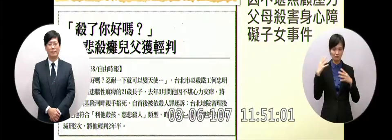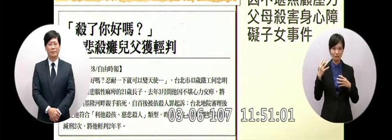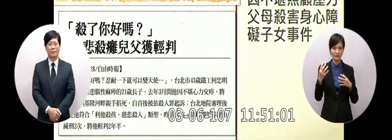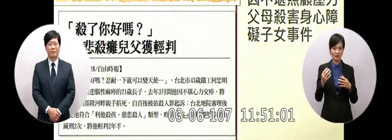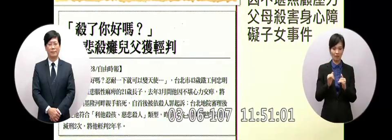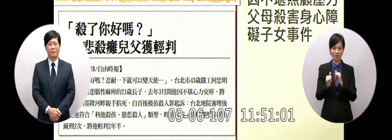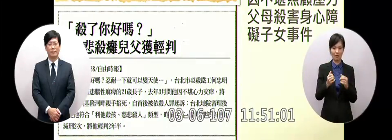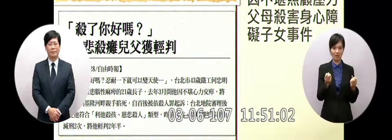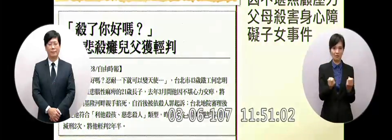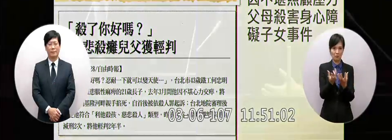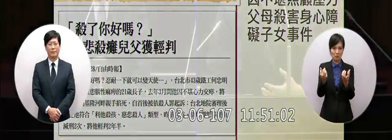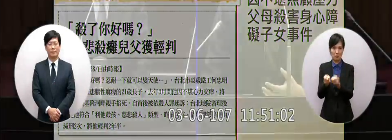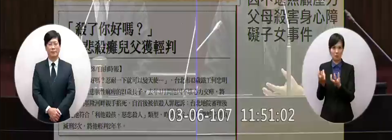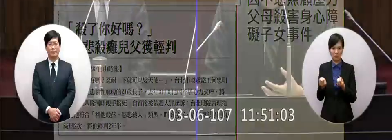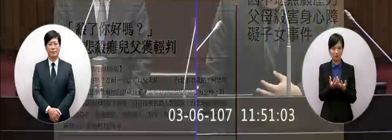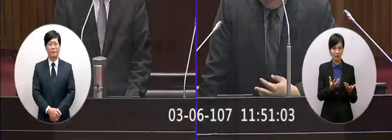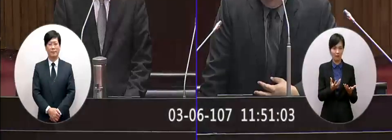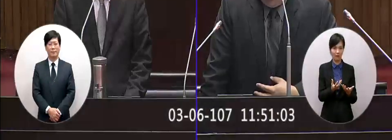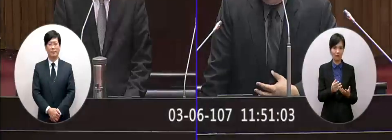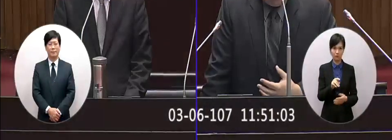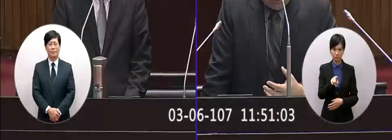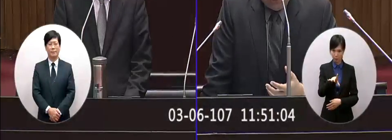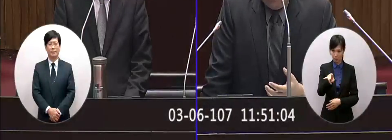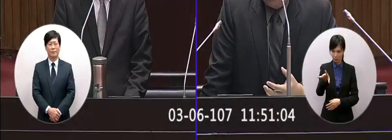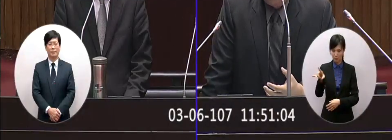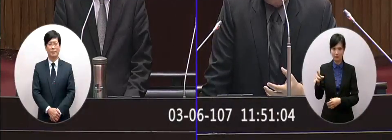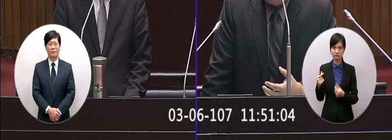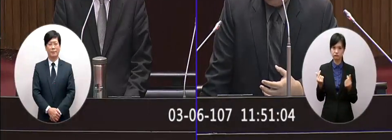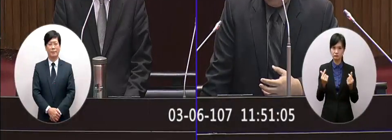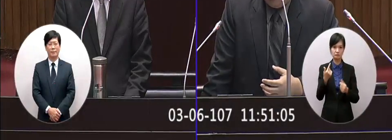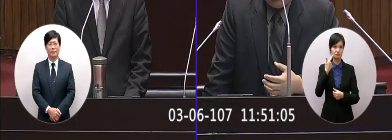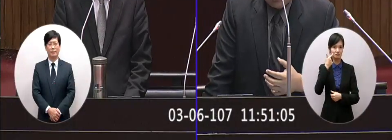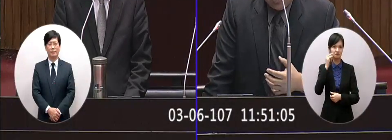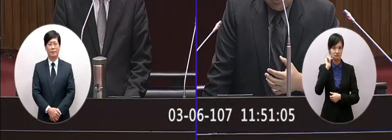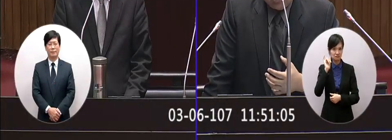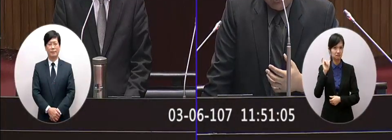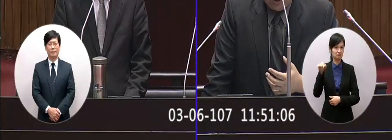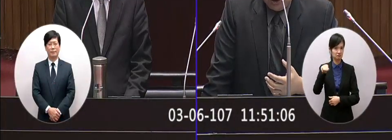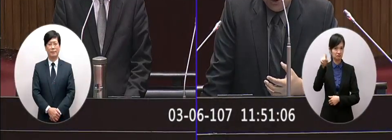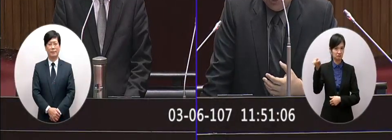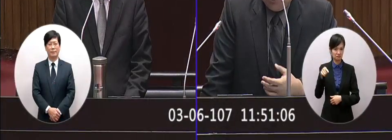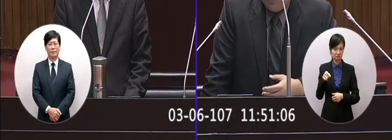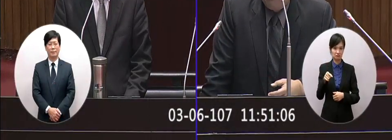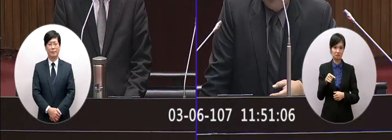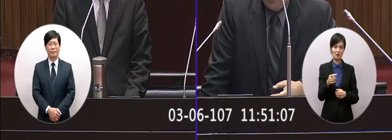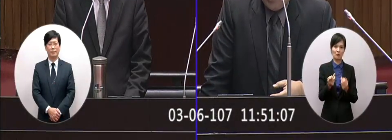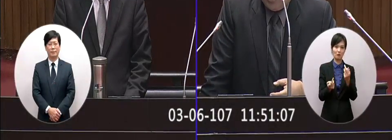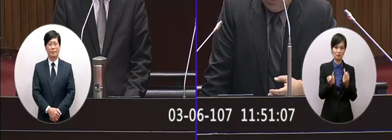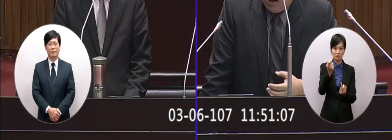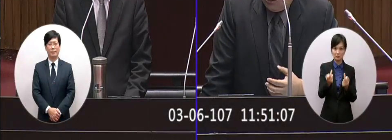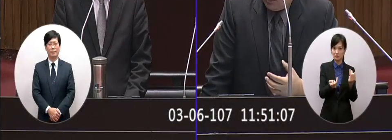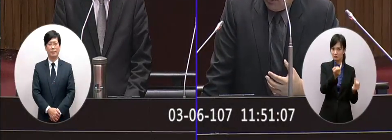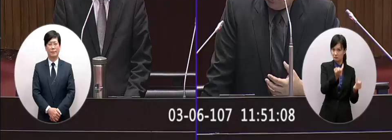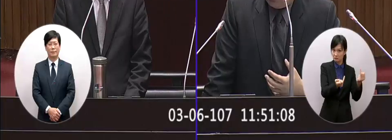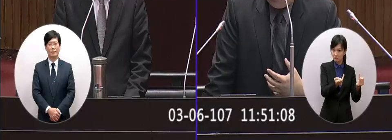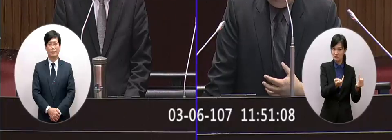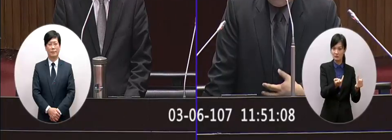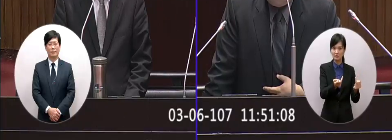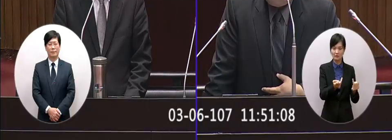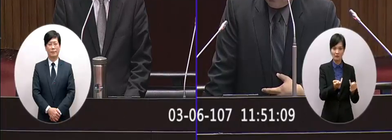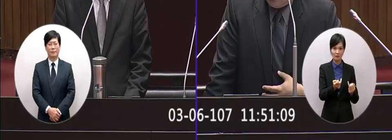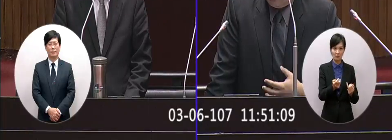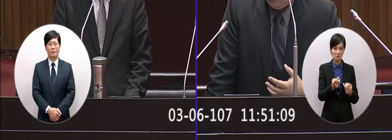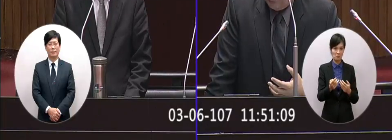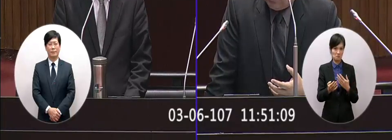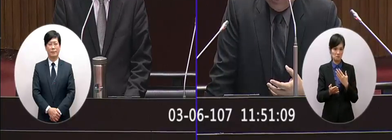生，那的有父母亲，那然后甚至于兄弟姐妹，然后亲手杀